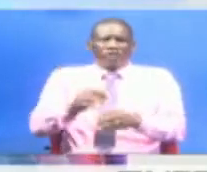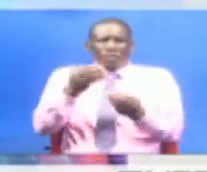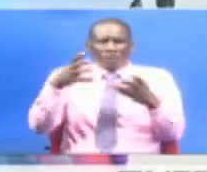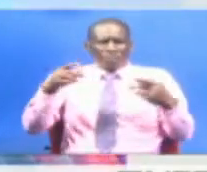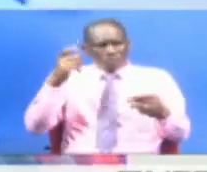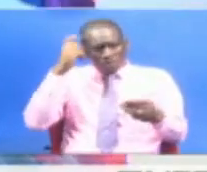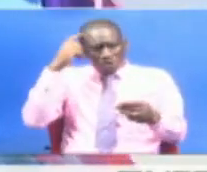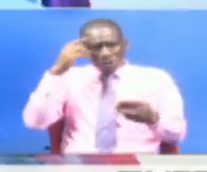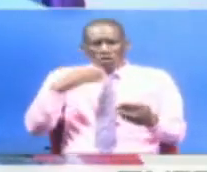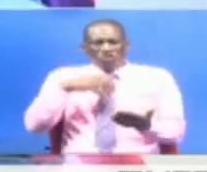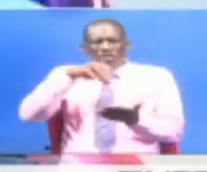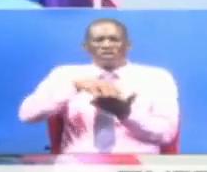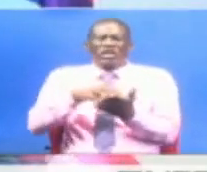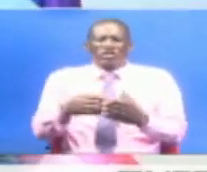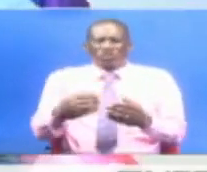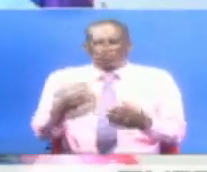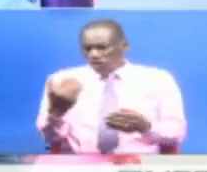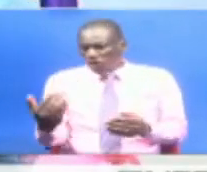kesi ya mtoto wa miaka 9